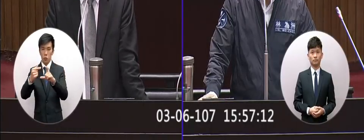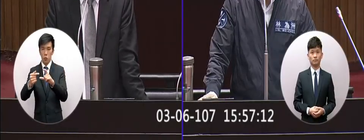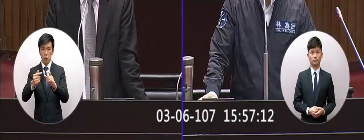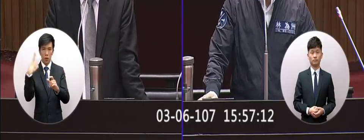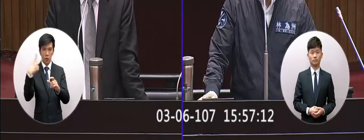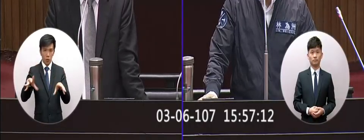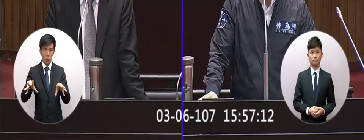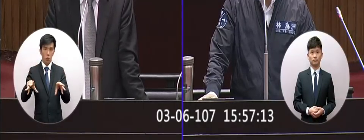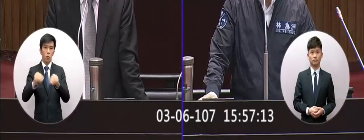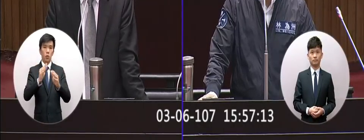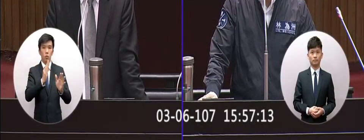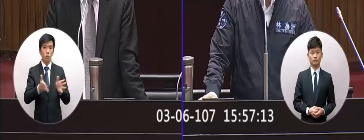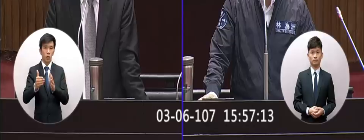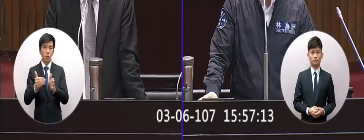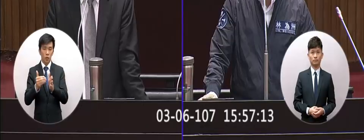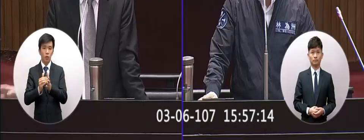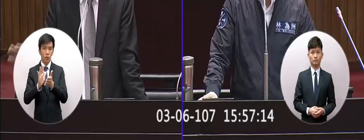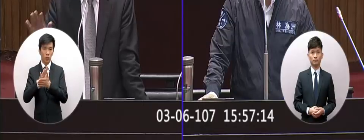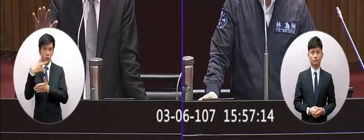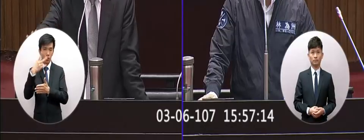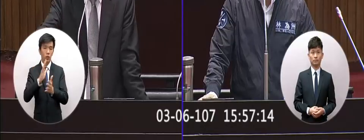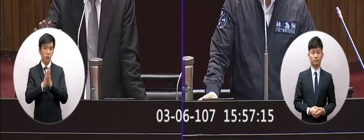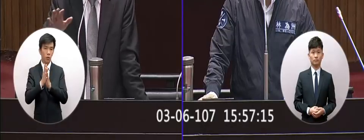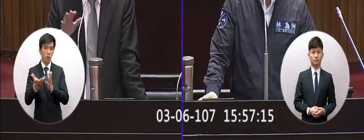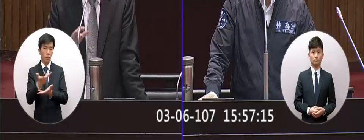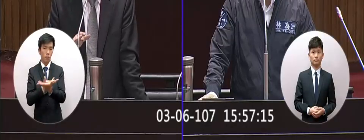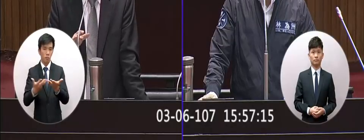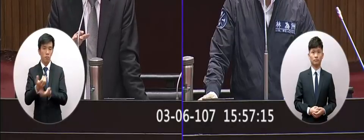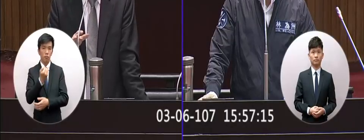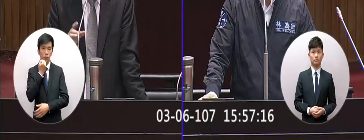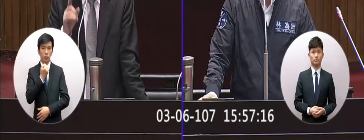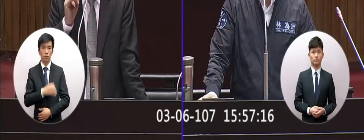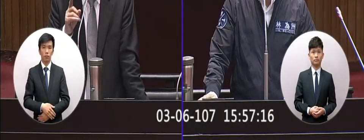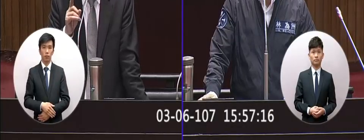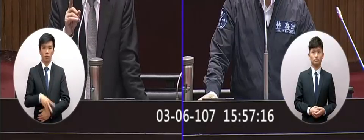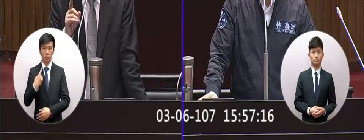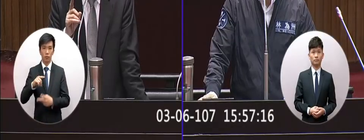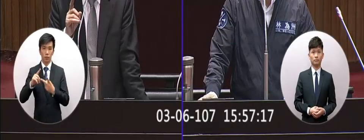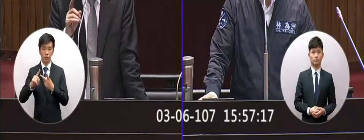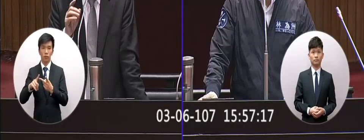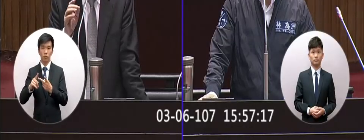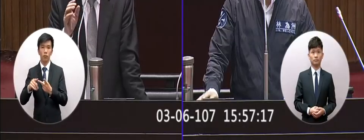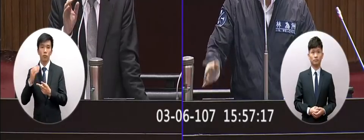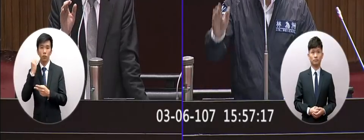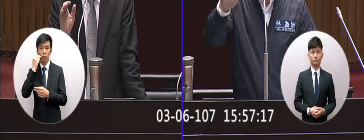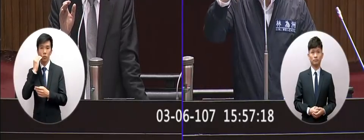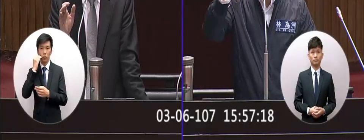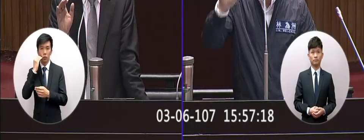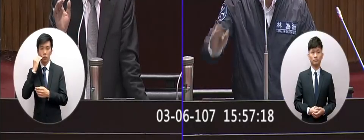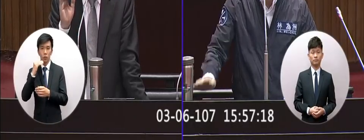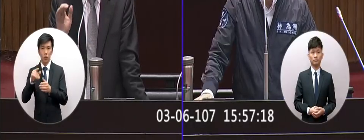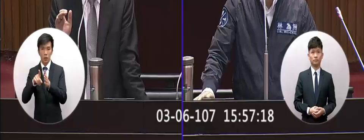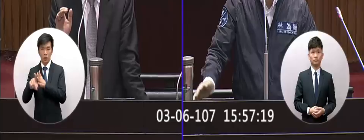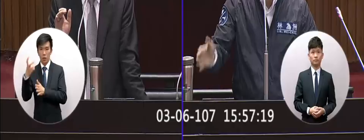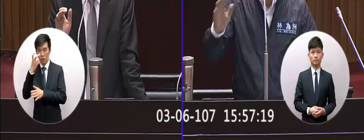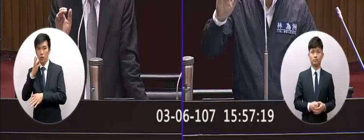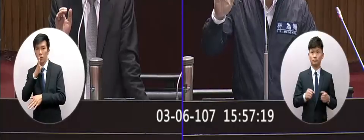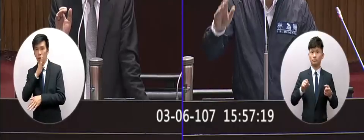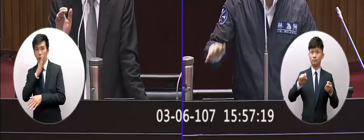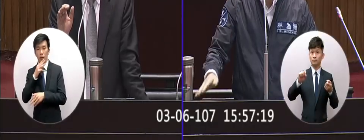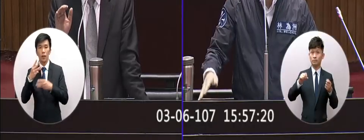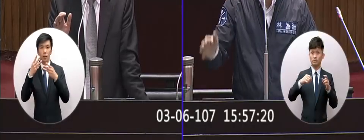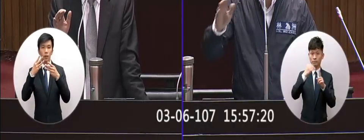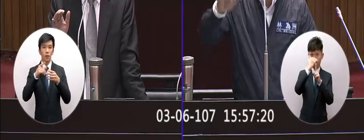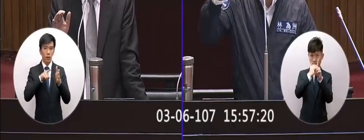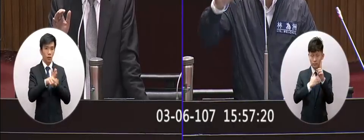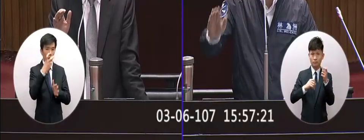去做调整。那第三个是非直辖市跟直辖市同一个职务，但却列不同职等， 不同